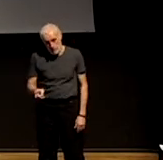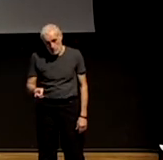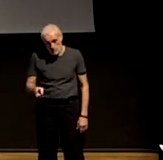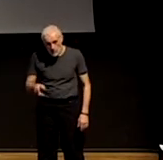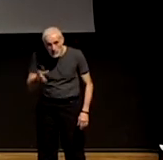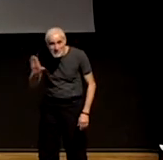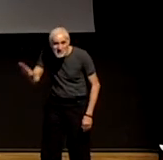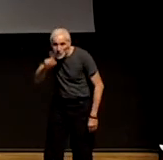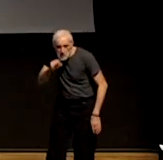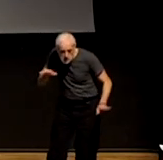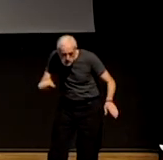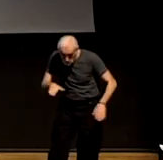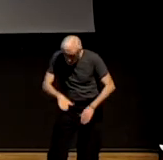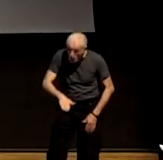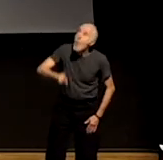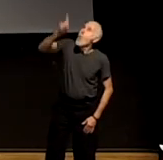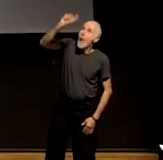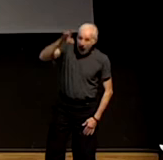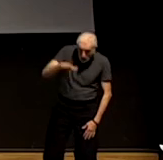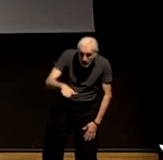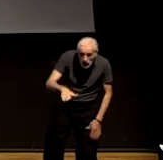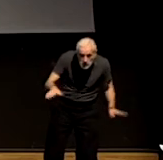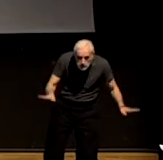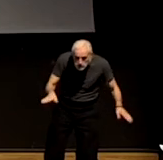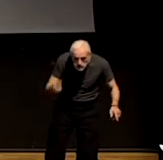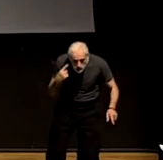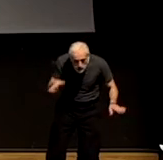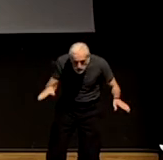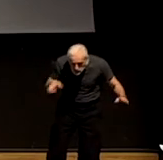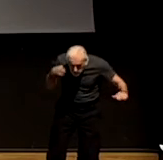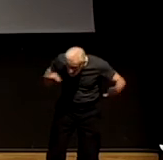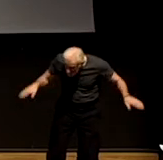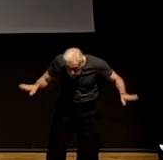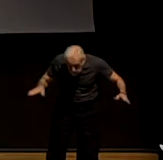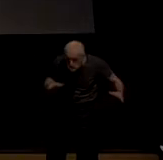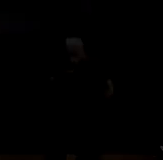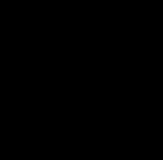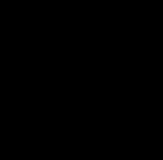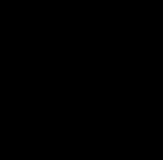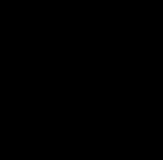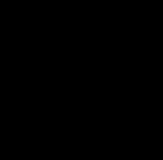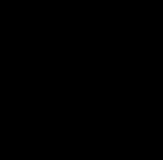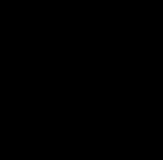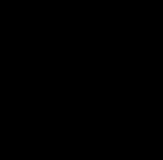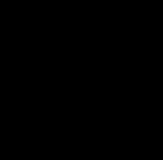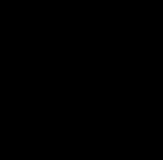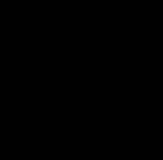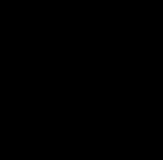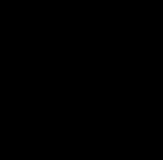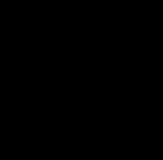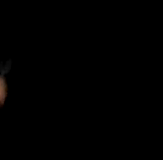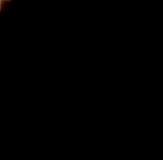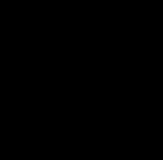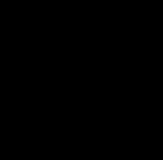les dégâts que ça engendre autres techniques de chasse la chasse à l'affût donc ça c'est d'autres